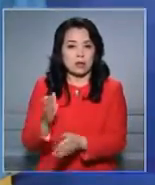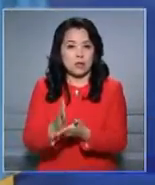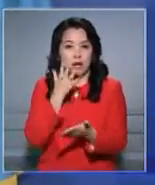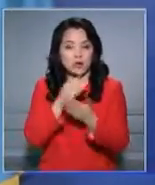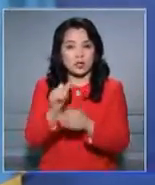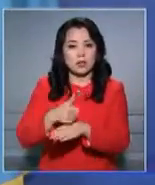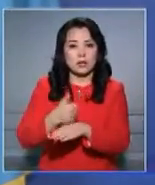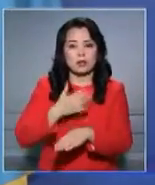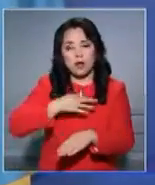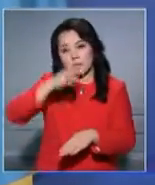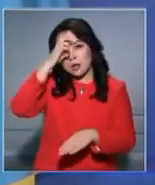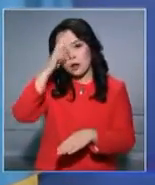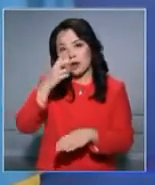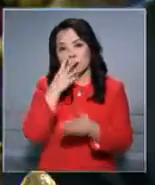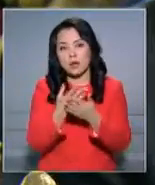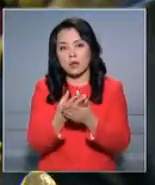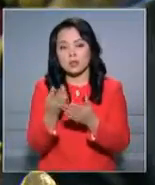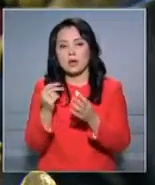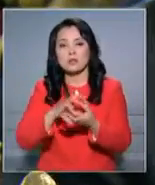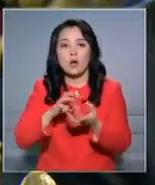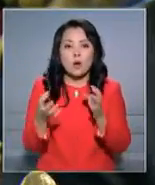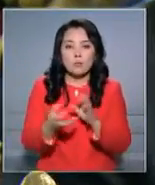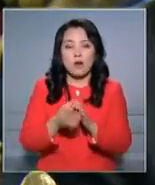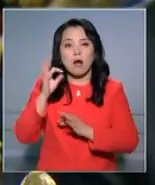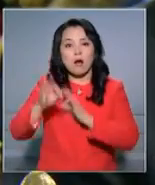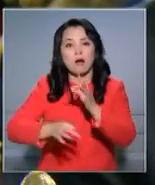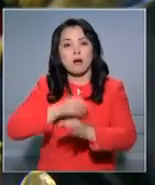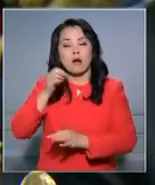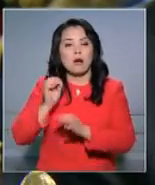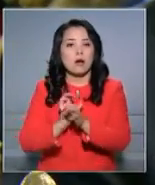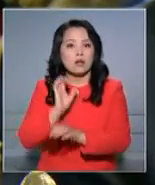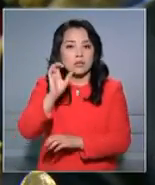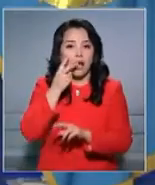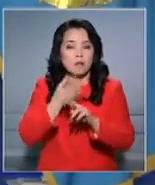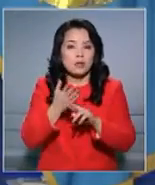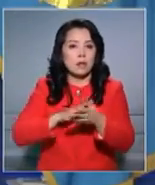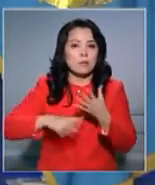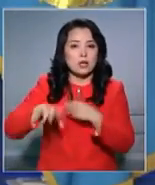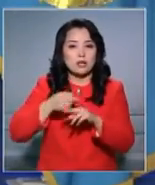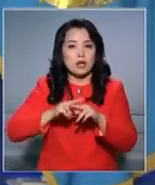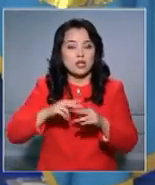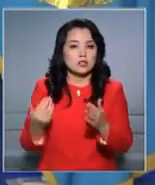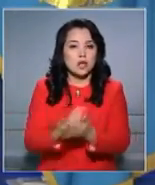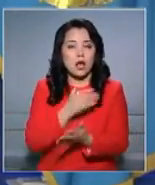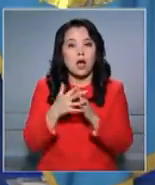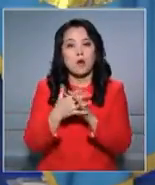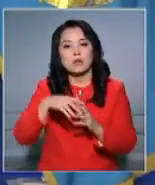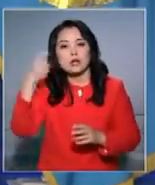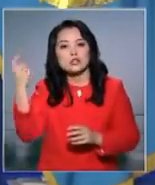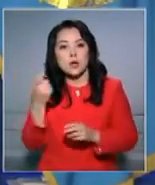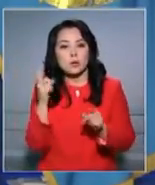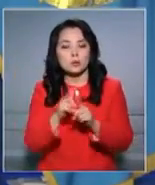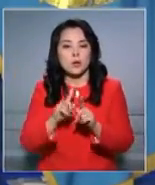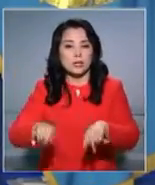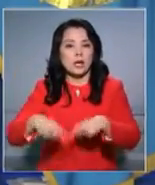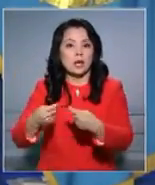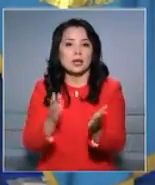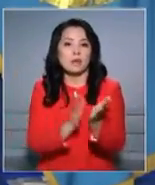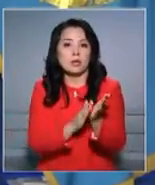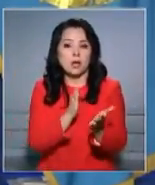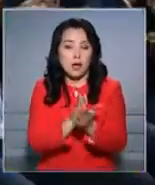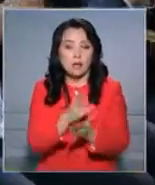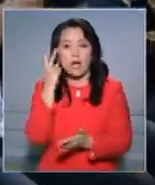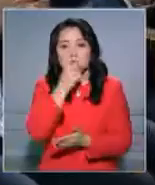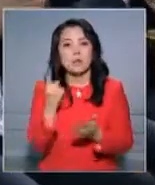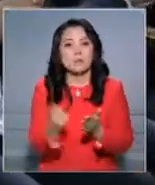Елбасы бұл еңбектер көмірсутегі, ғарыш және ауыл шаруашылығы мен жаңа технологиялық істерге серпін берген жеткізді. Екі жылда бір